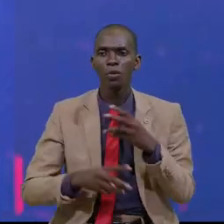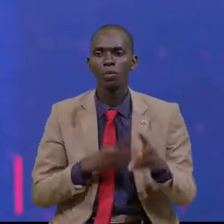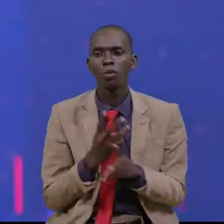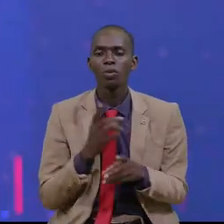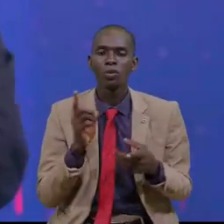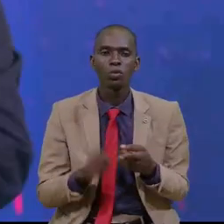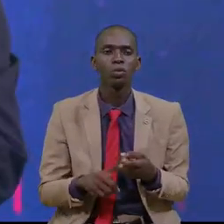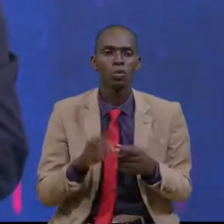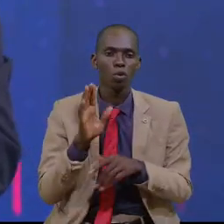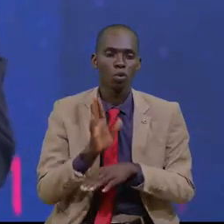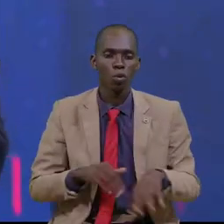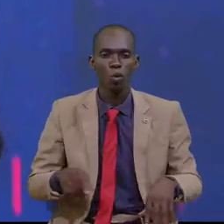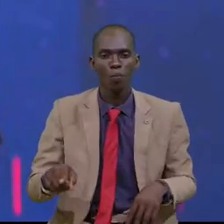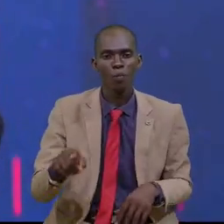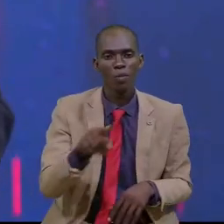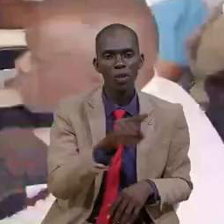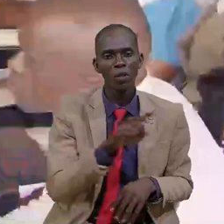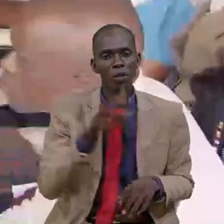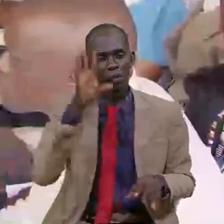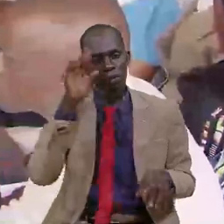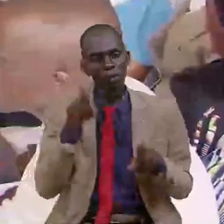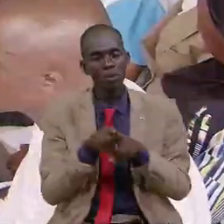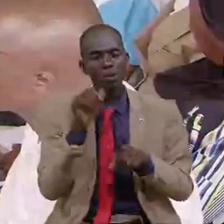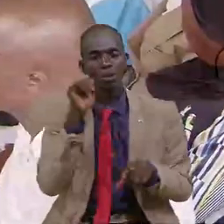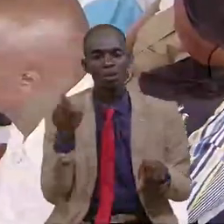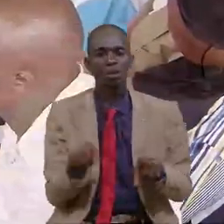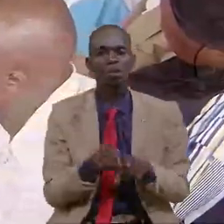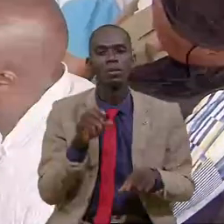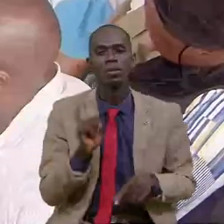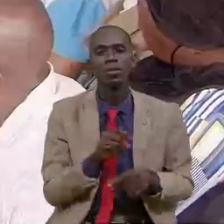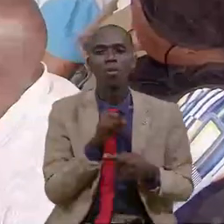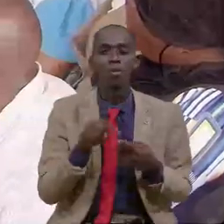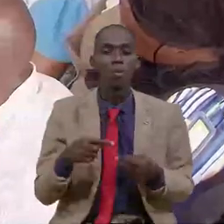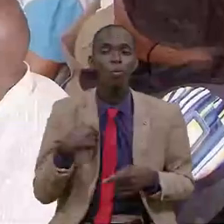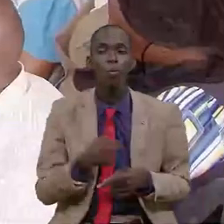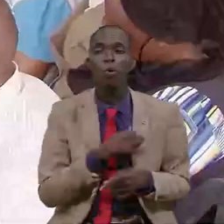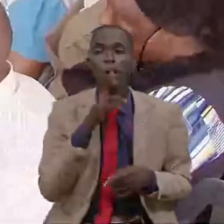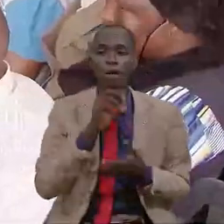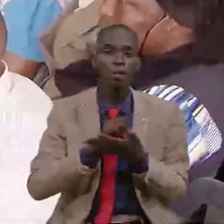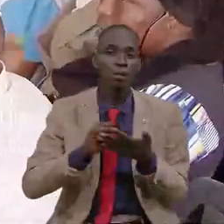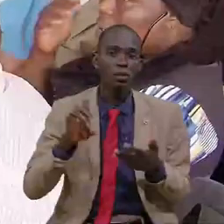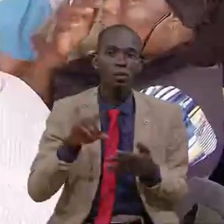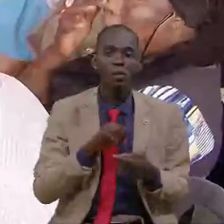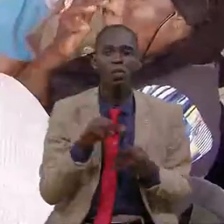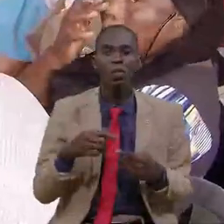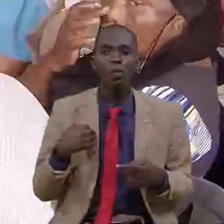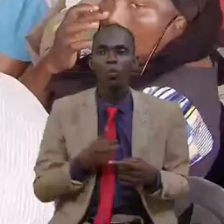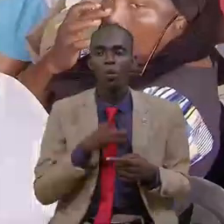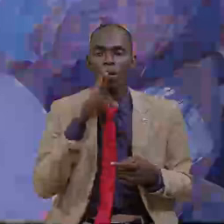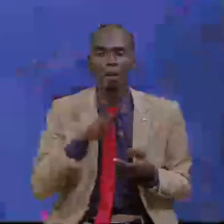le monde de les appeler frères. Quand nous sommes sanctifiés, quand nous sommes